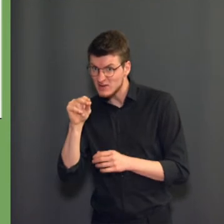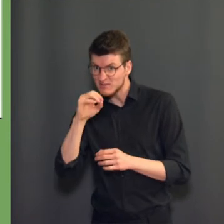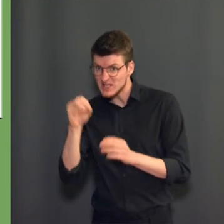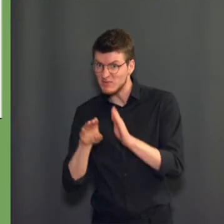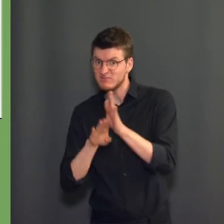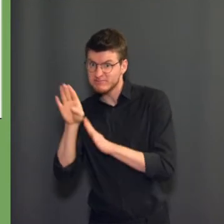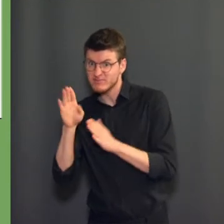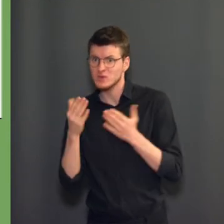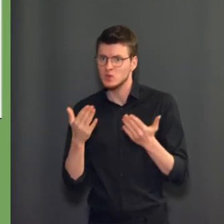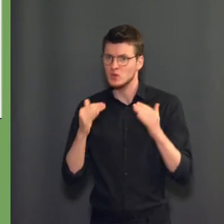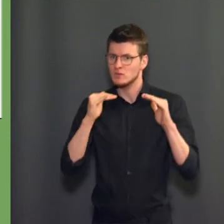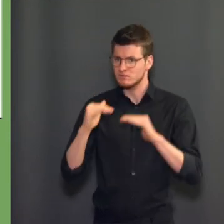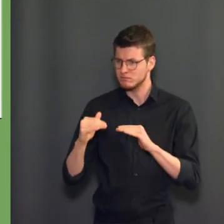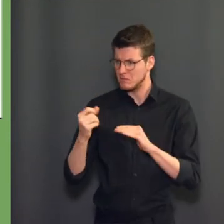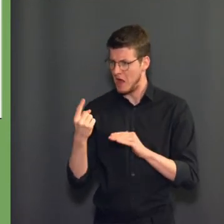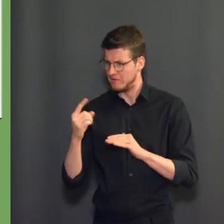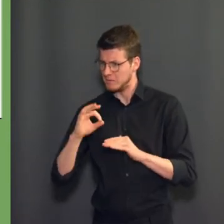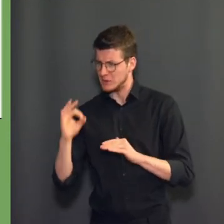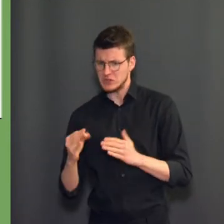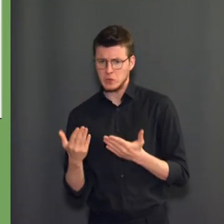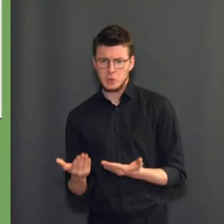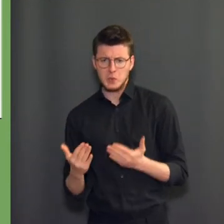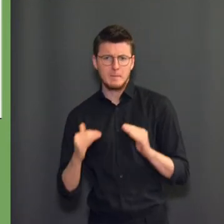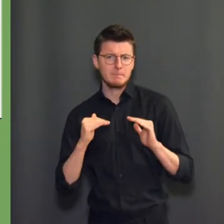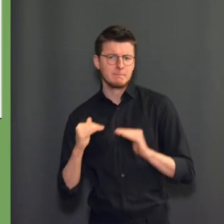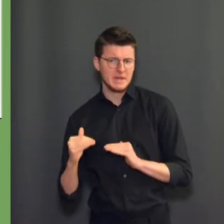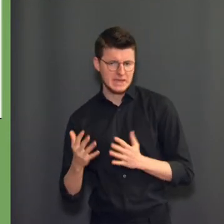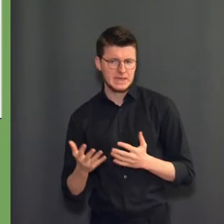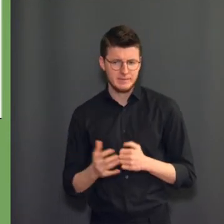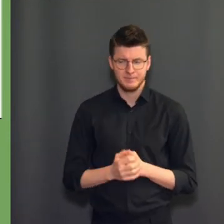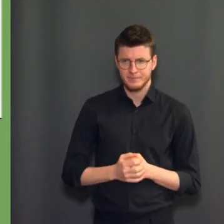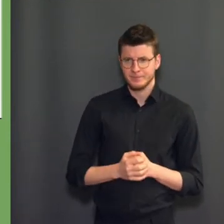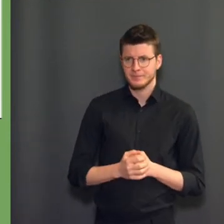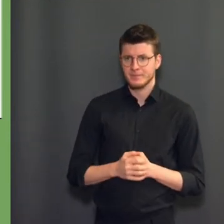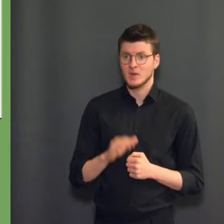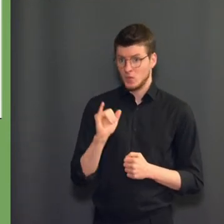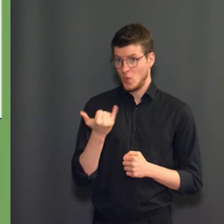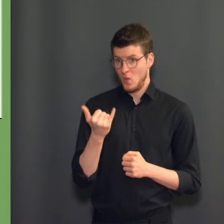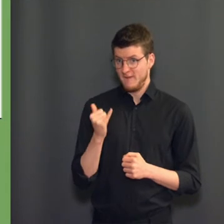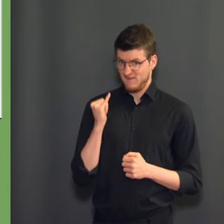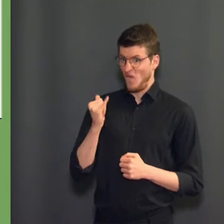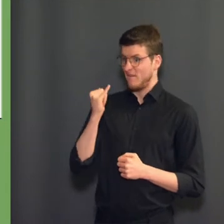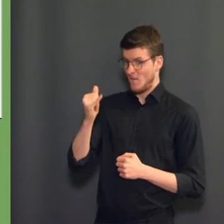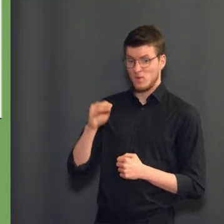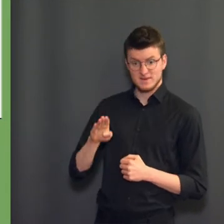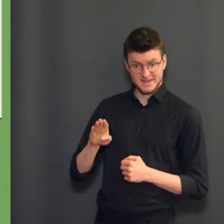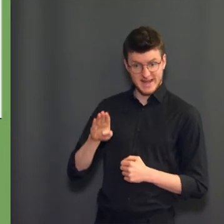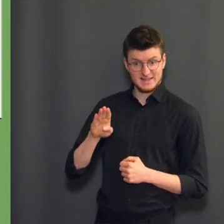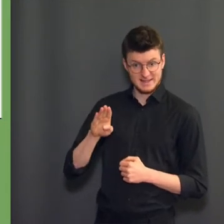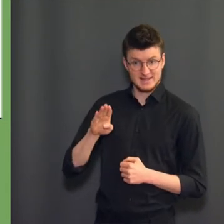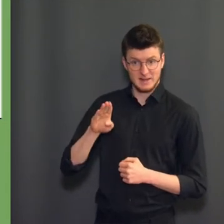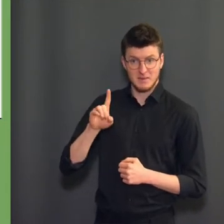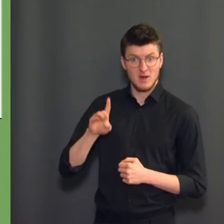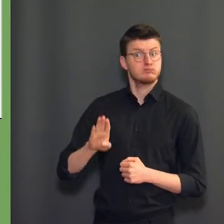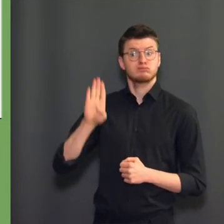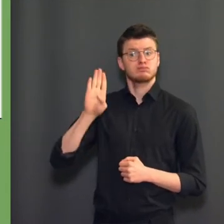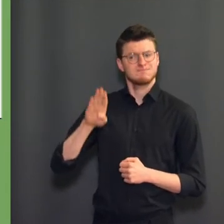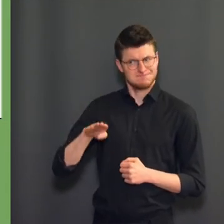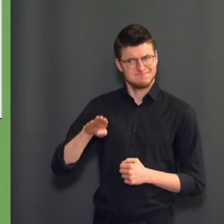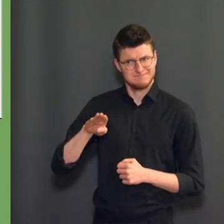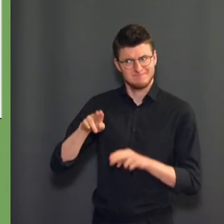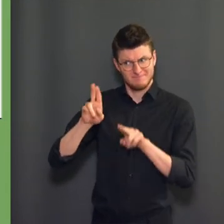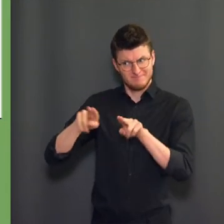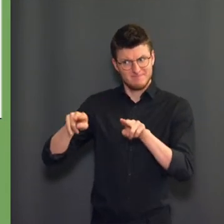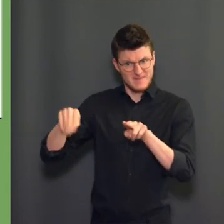De totale ziekenhuisbezetting blijft echter gestaag doorstijgen. Er liggen nu ruim